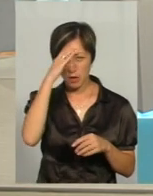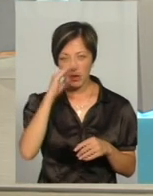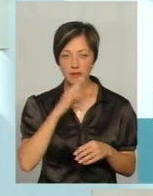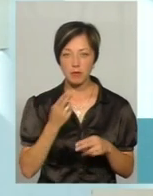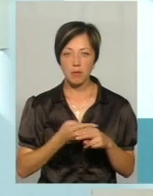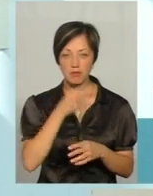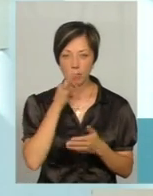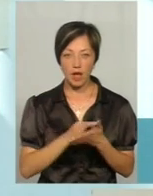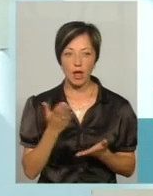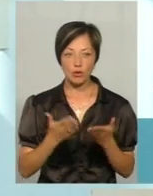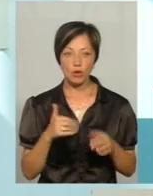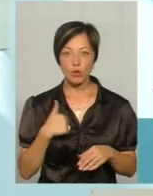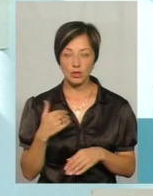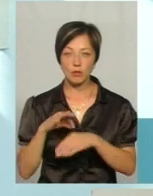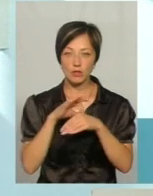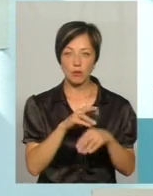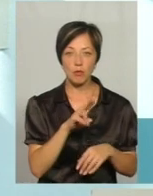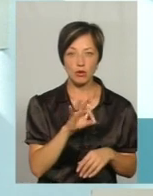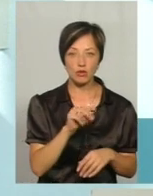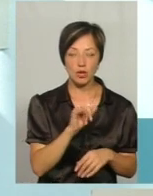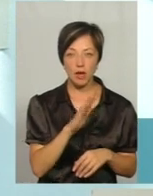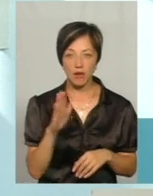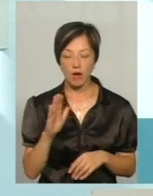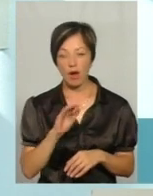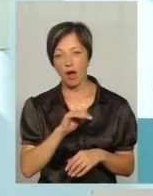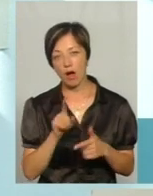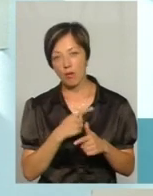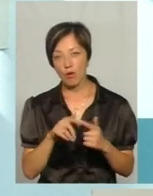Тому що, якщо ти хочеш звозити дітей в Почаїв, або ти хочеш